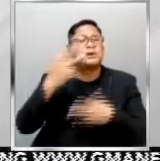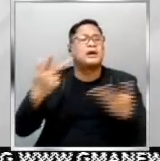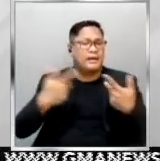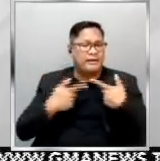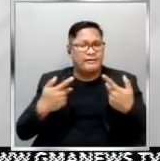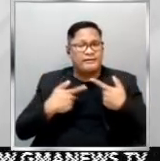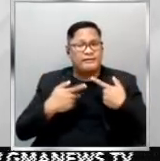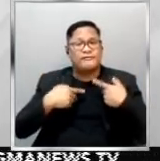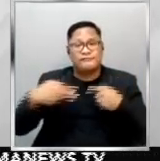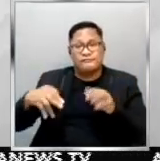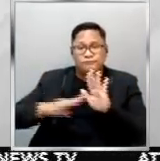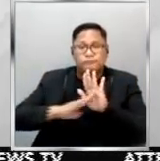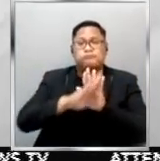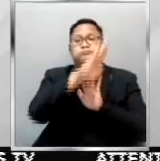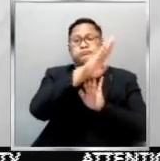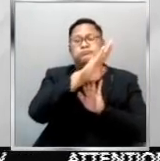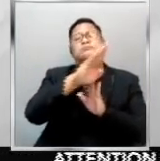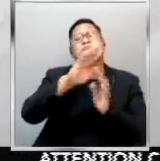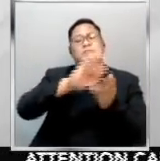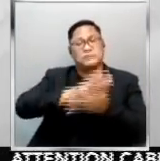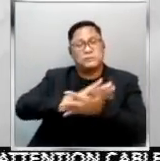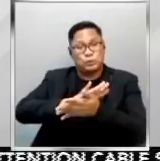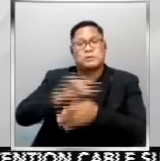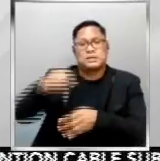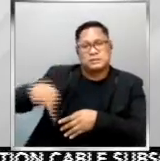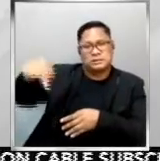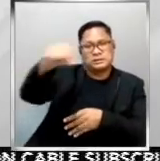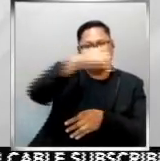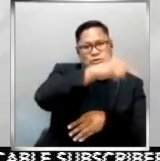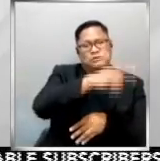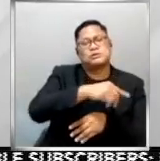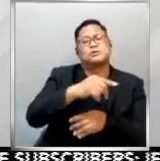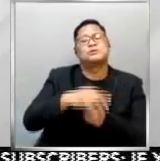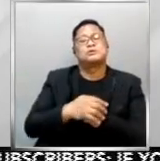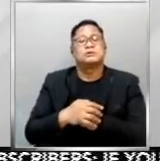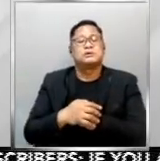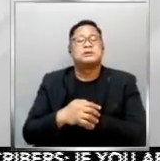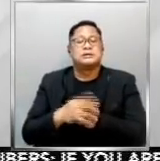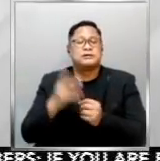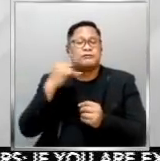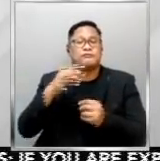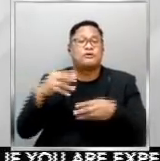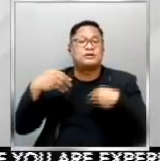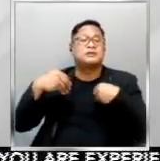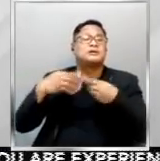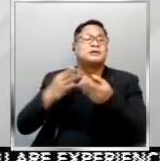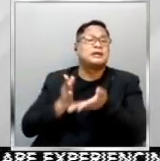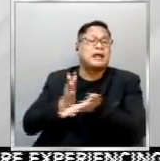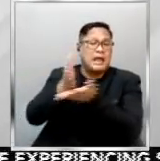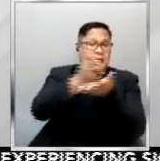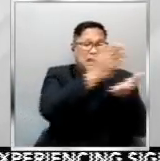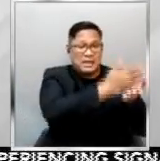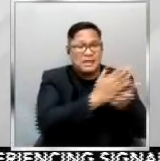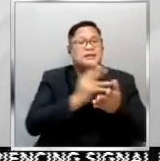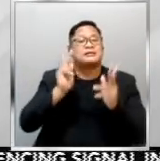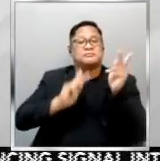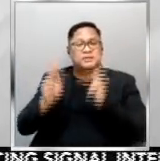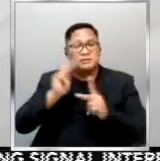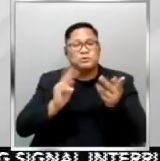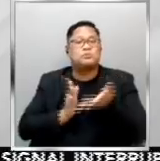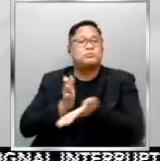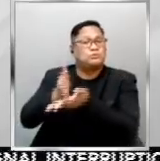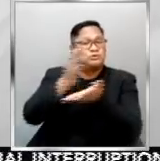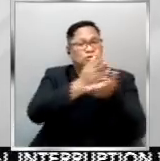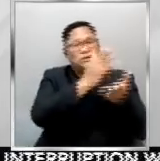ng kaso dito sa iba't ibang lugar. Yung mga pag-shopping ng mga tao, pagbabakasyon nila sa iba't ibang